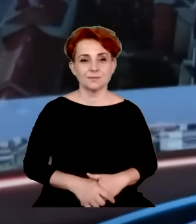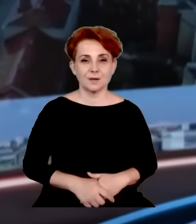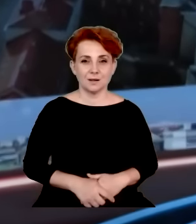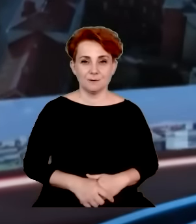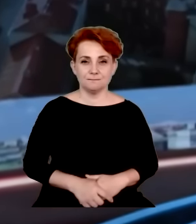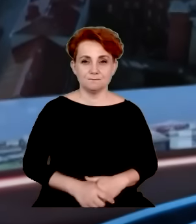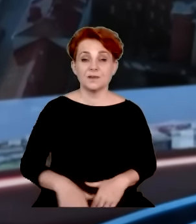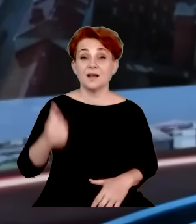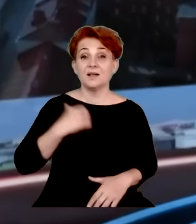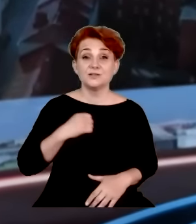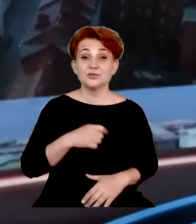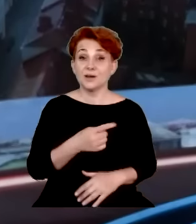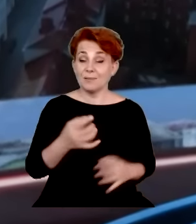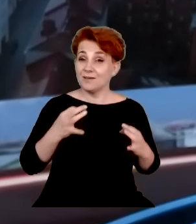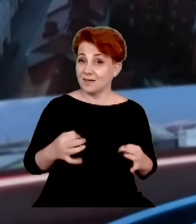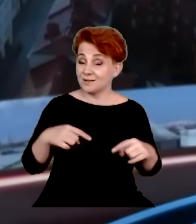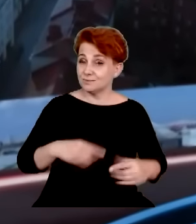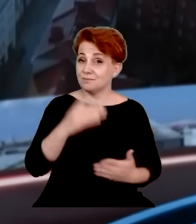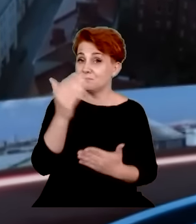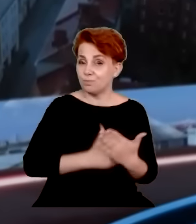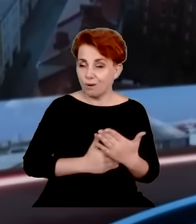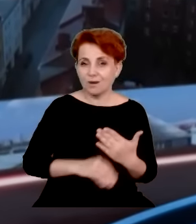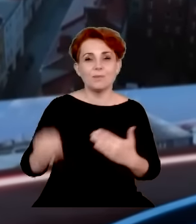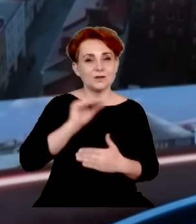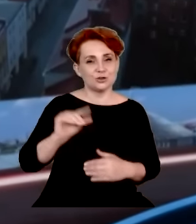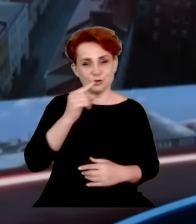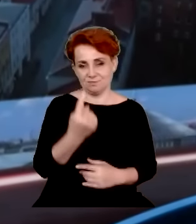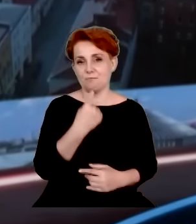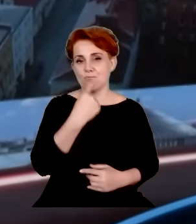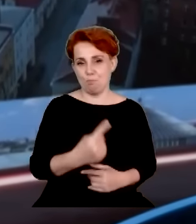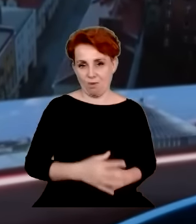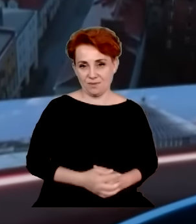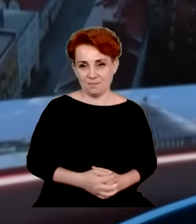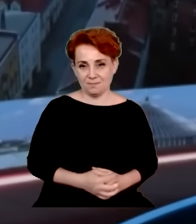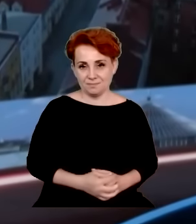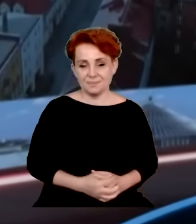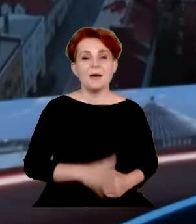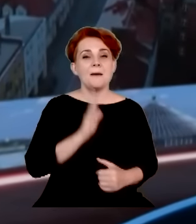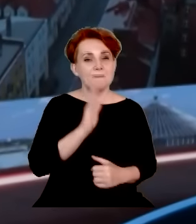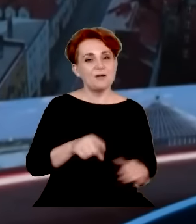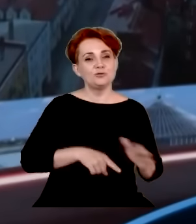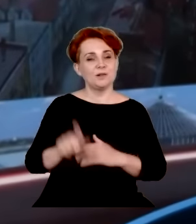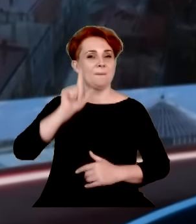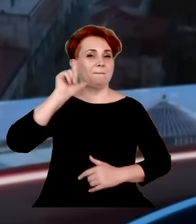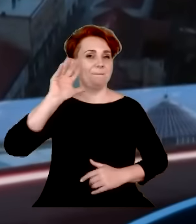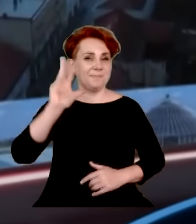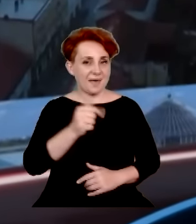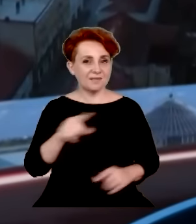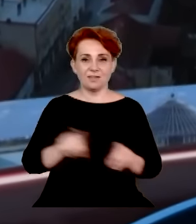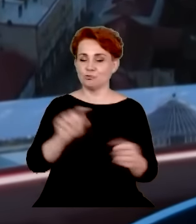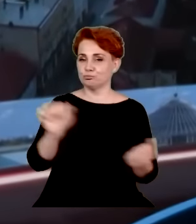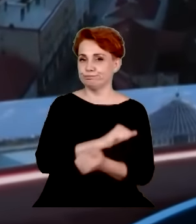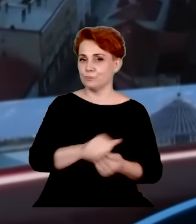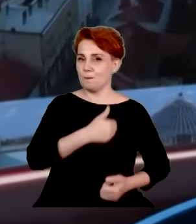Czekamy na Państwa w plusie i jedno jeszcze możemy zdradzić. Tam też znajdzie się miejsce dla pięknej, a przy tym walecznej Polki. Warto